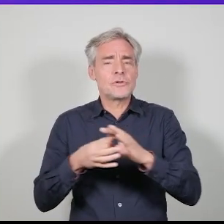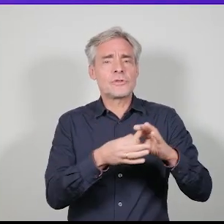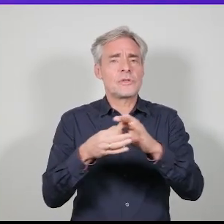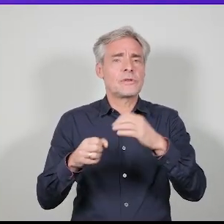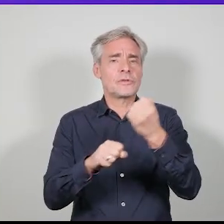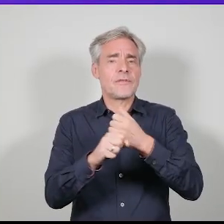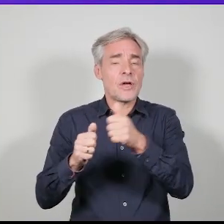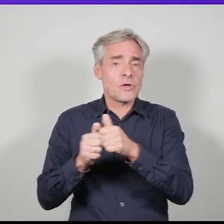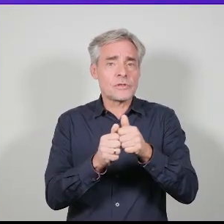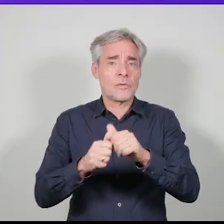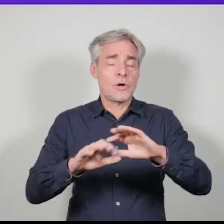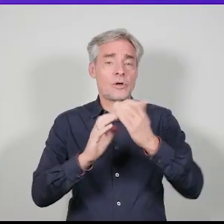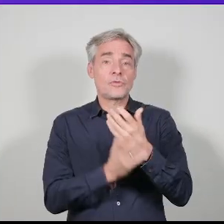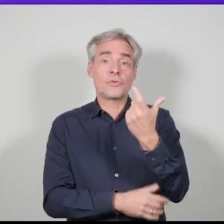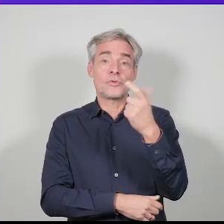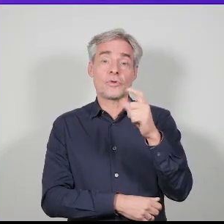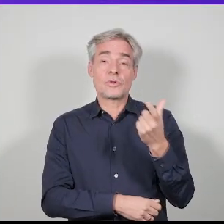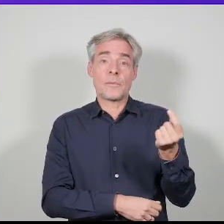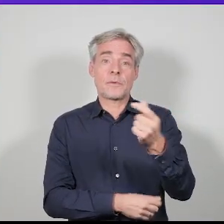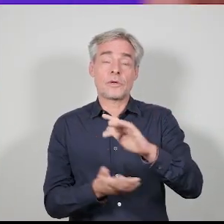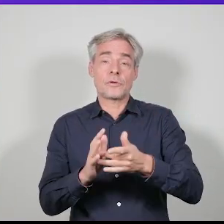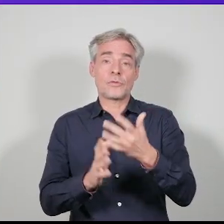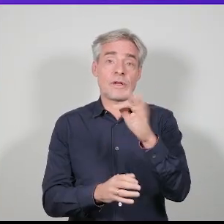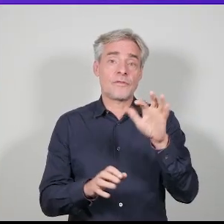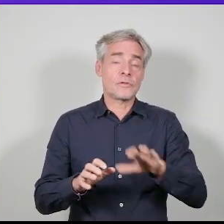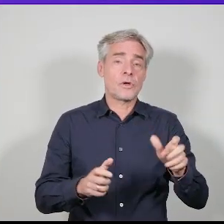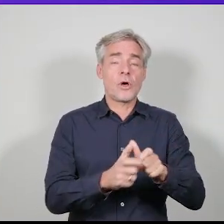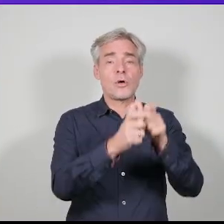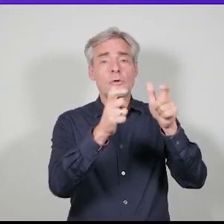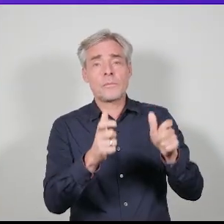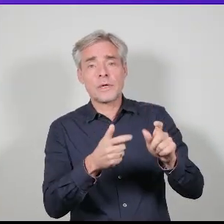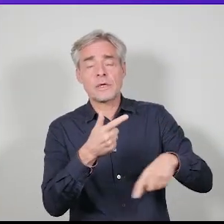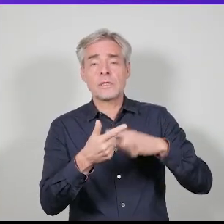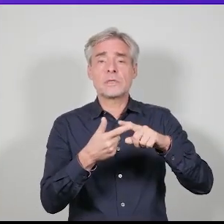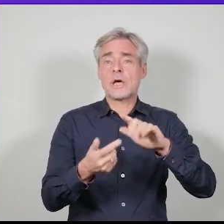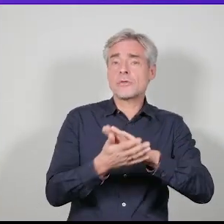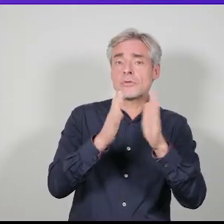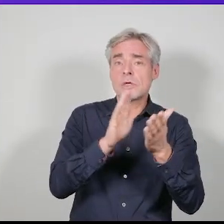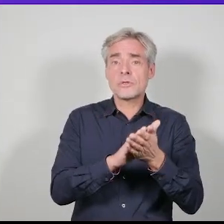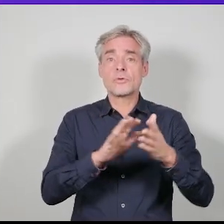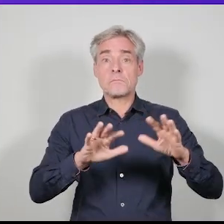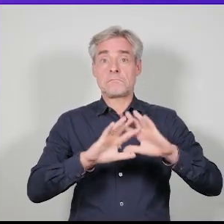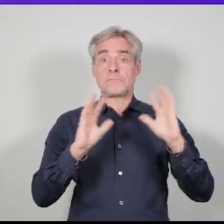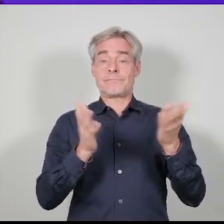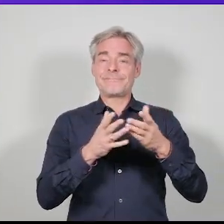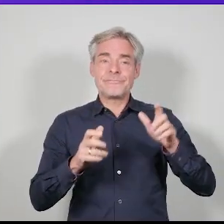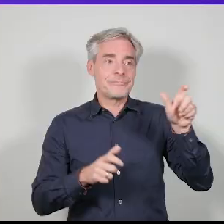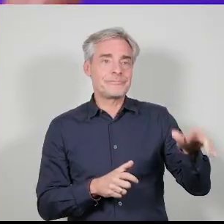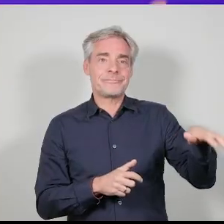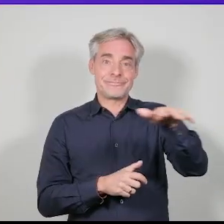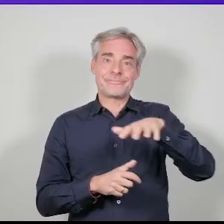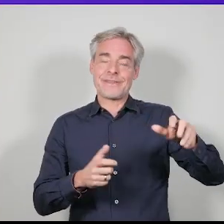comme vous l'appelez. C'est 200 partenaires sur le territoire. Alors, il y a des entreprises, il y a des associations qui sont